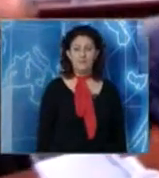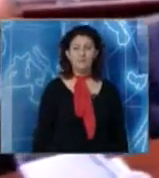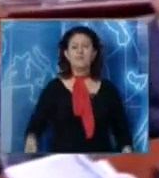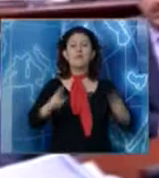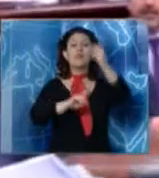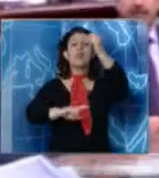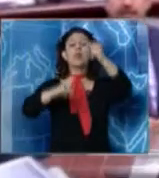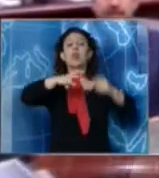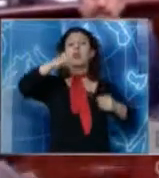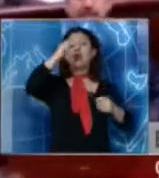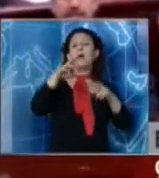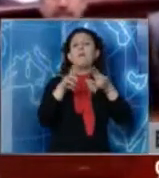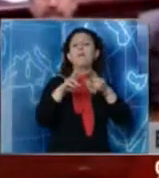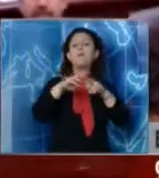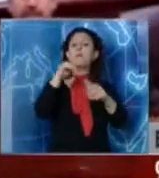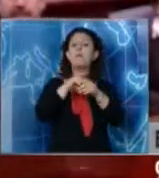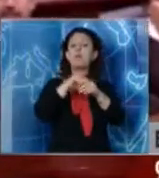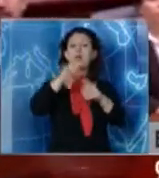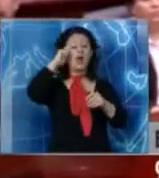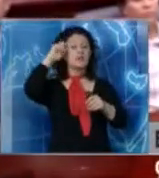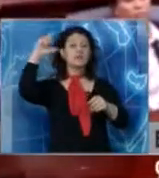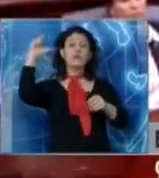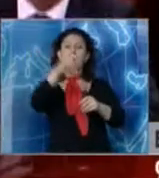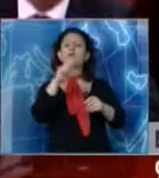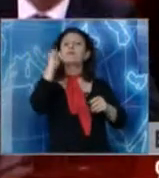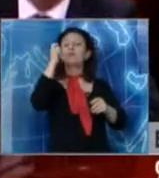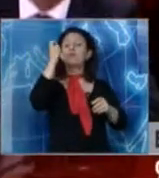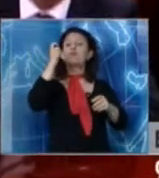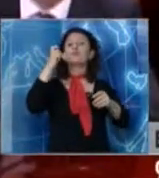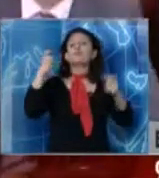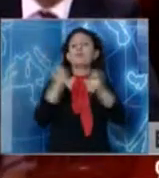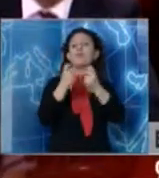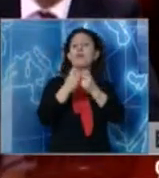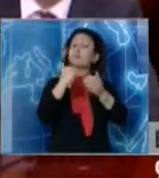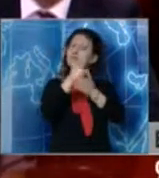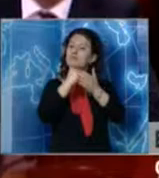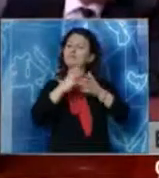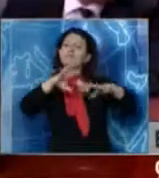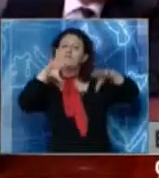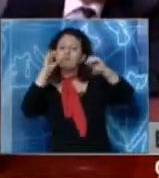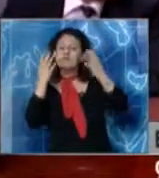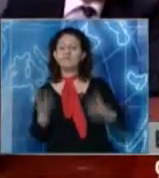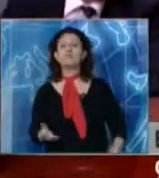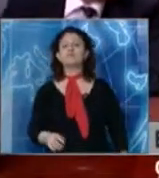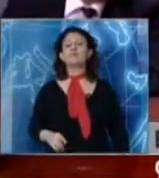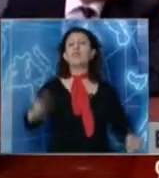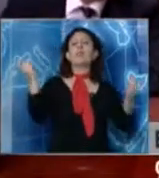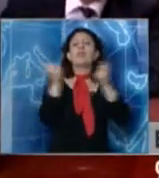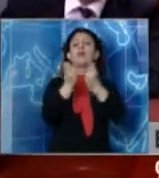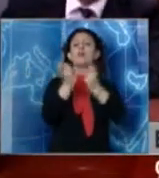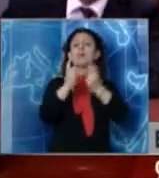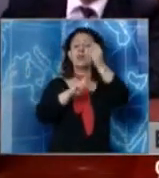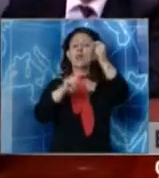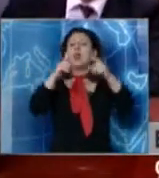İl Genel Meclisi Kasım ayı 9. toplantısı Meclis Başkanı Fahim Kılıç önderliğinde gerçekleştirildi. Toplantıya